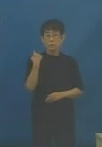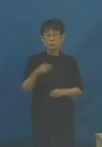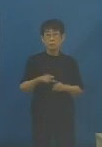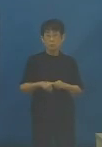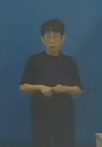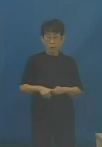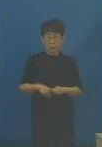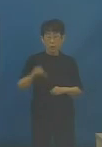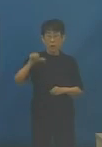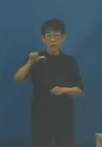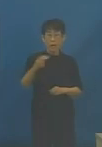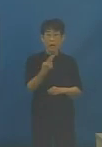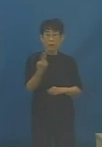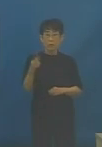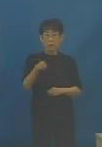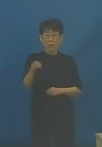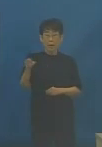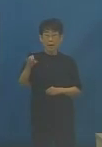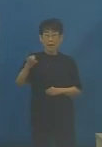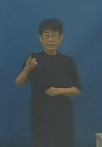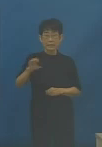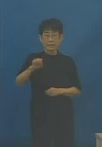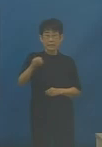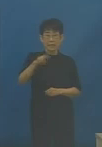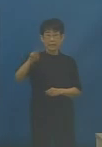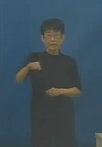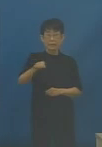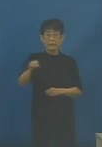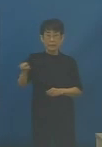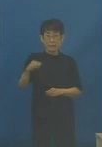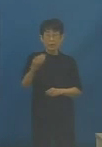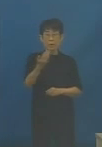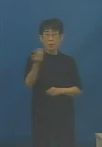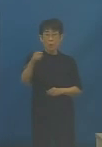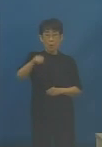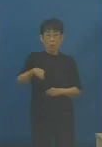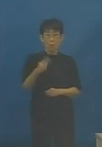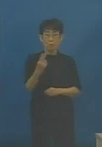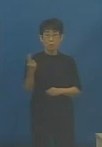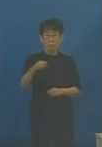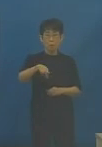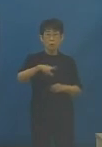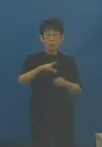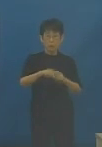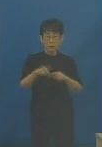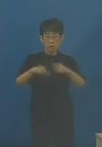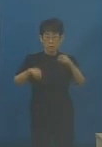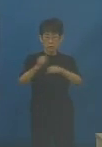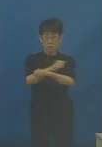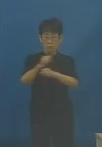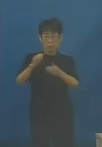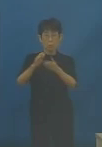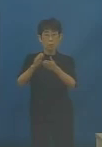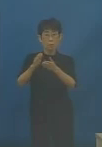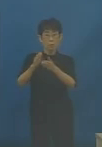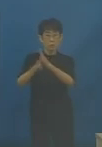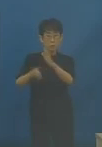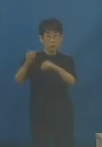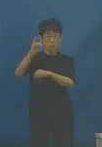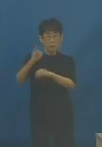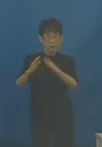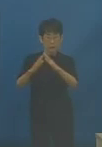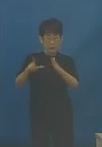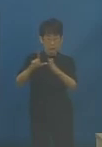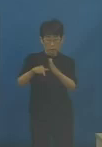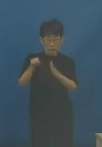ザリーボード、厚労省の、委員会の方でも、同様のことをおっしゃっておられます。ただ学校の感染